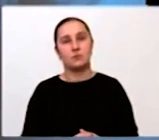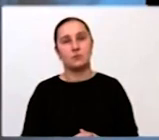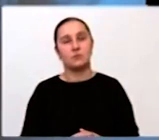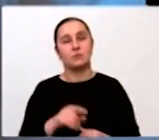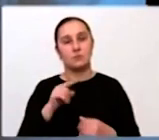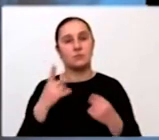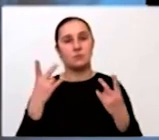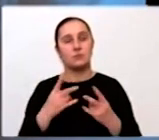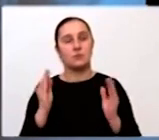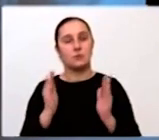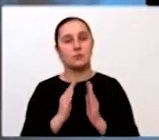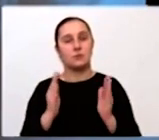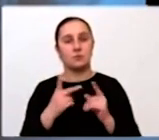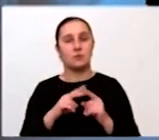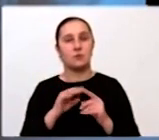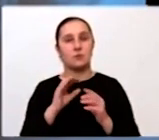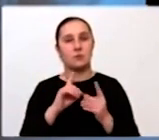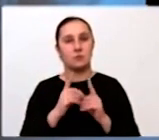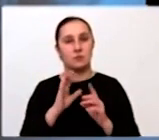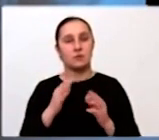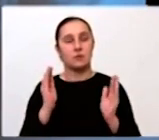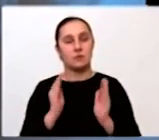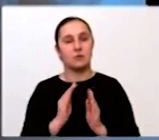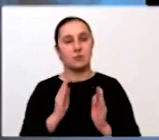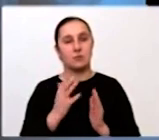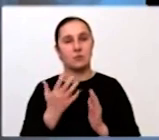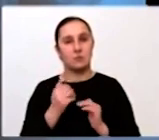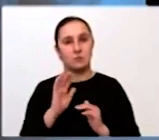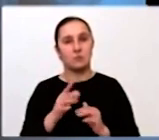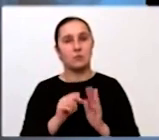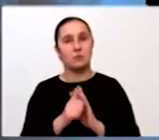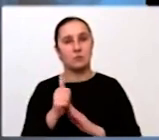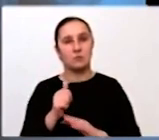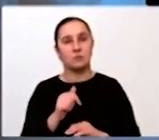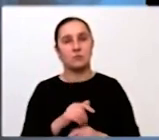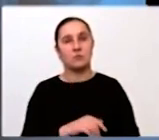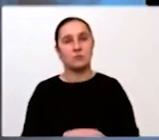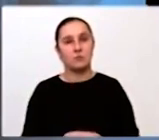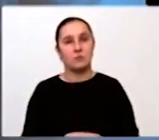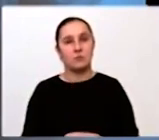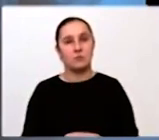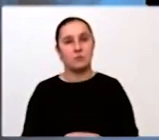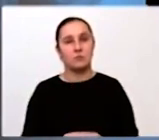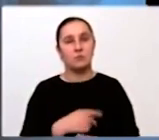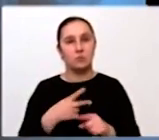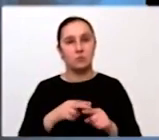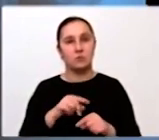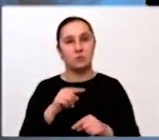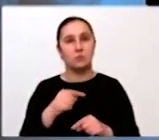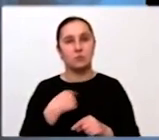uni kerakli hajmga keltirib olamiz. Ya'ni kichikroq qilib olamiz boshlanishida. Bu yerda